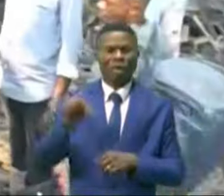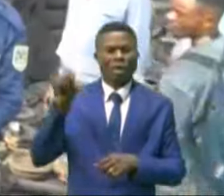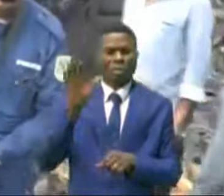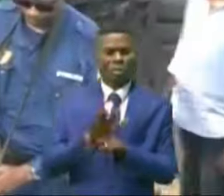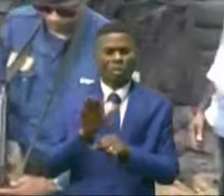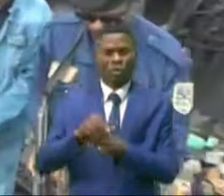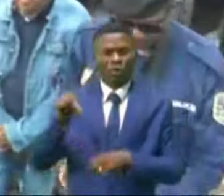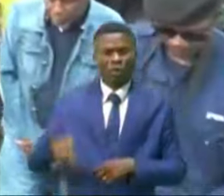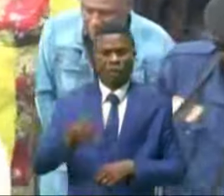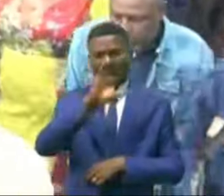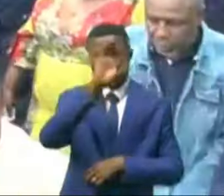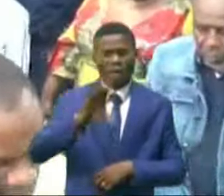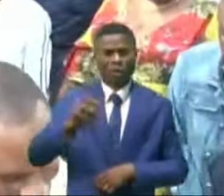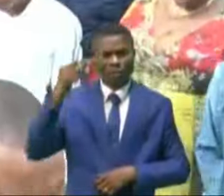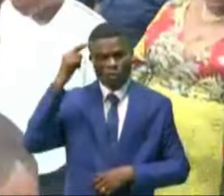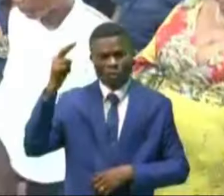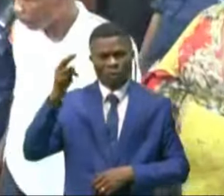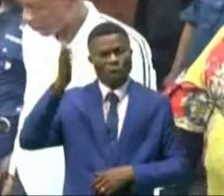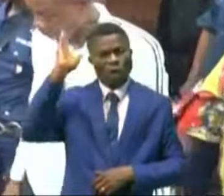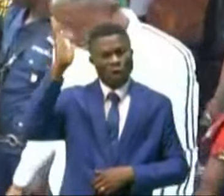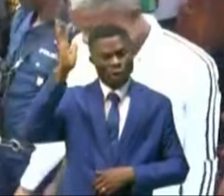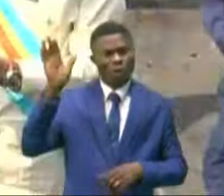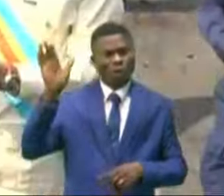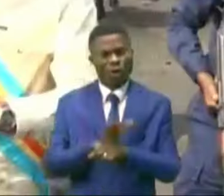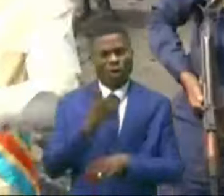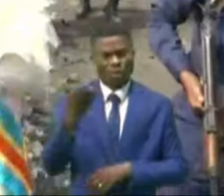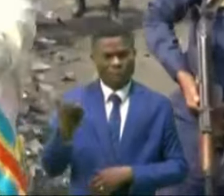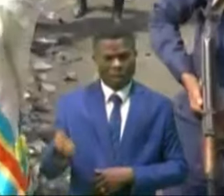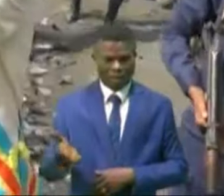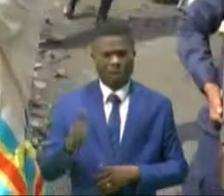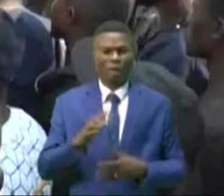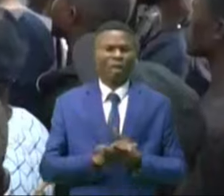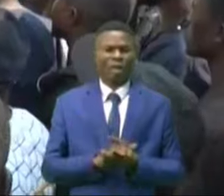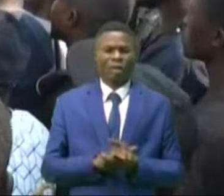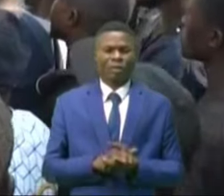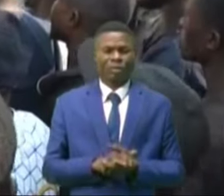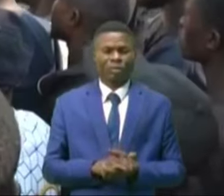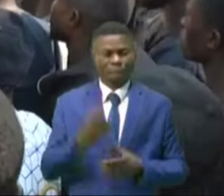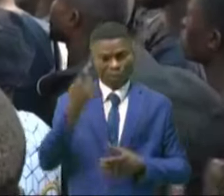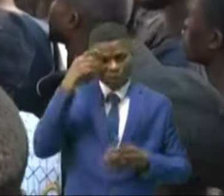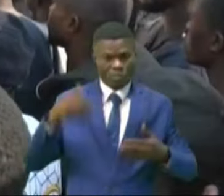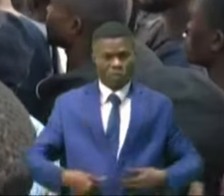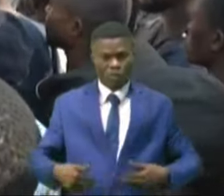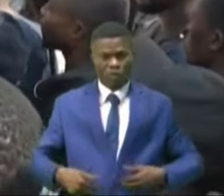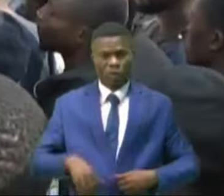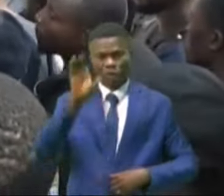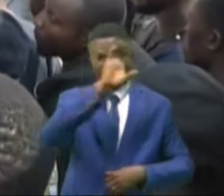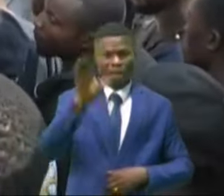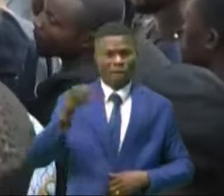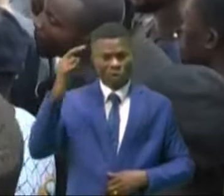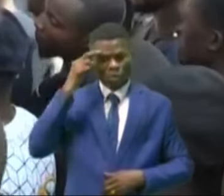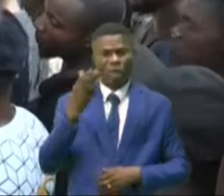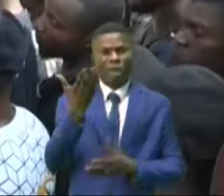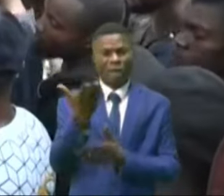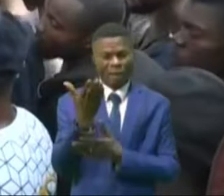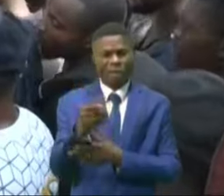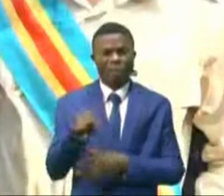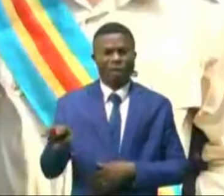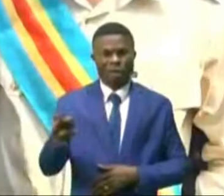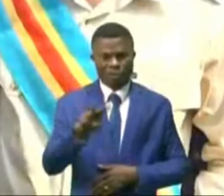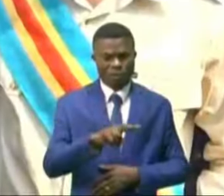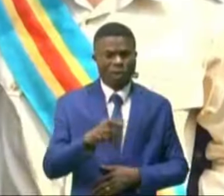quartiers malmenés par les inciviques communément appelés Kuluna. Pour les jeunes de Ndjili, je vous exhorte